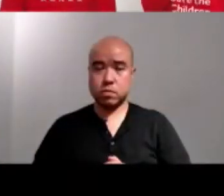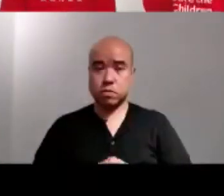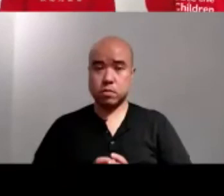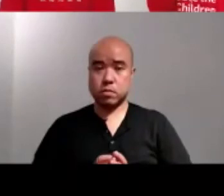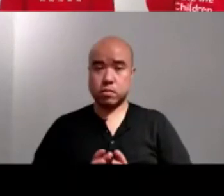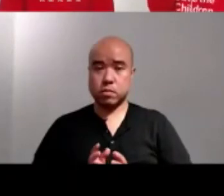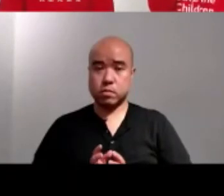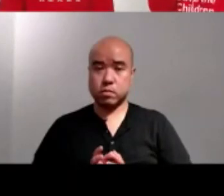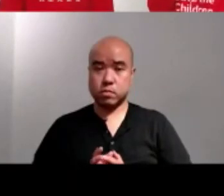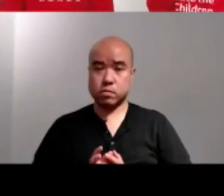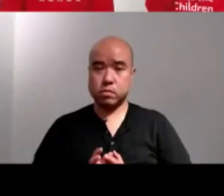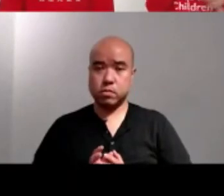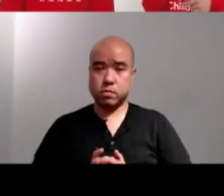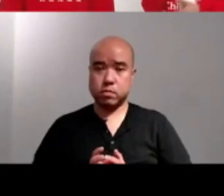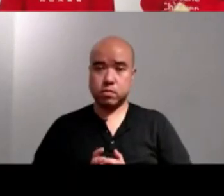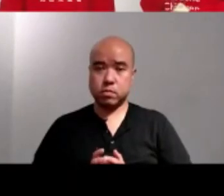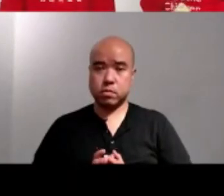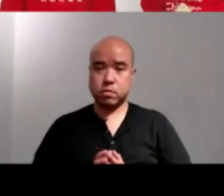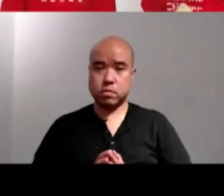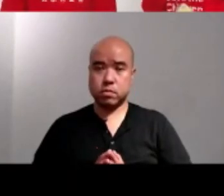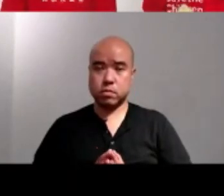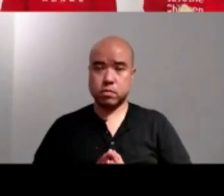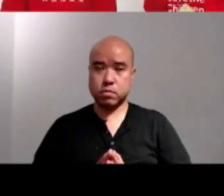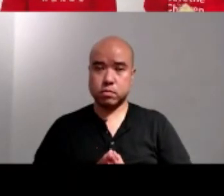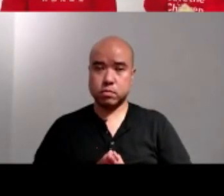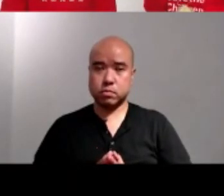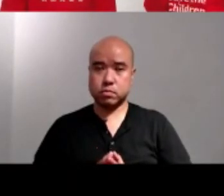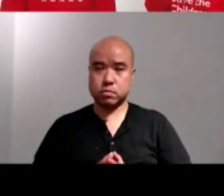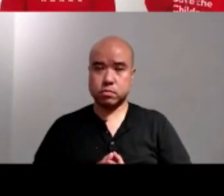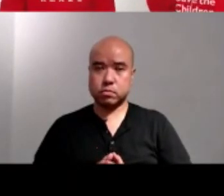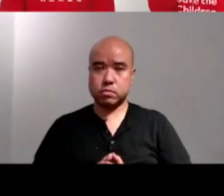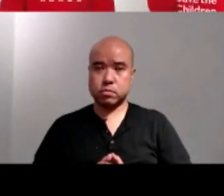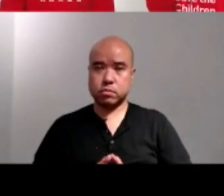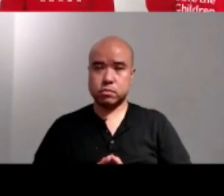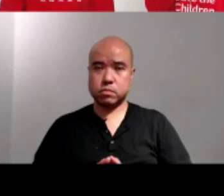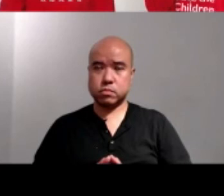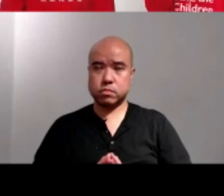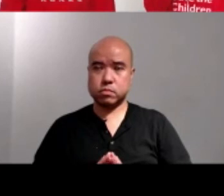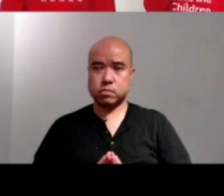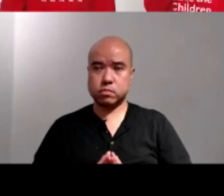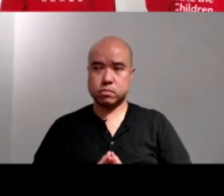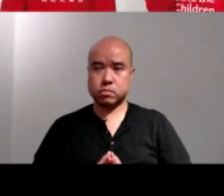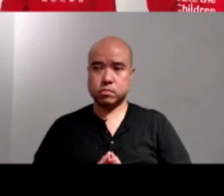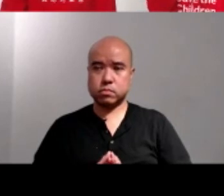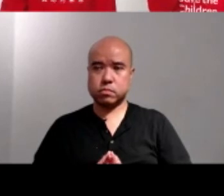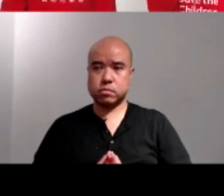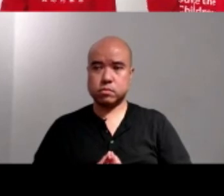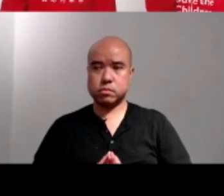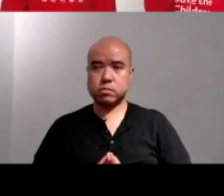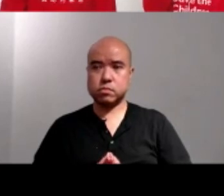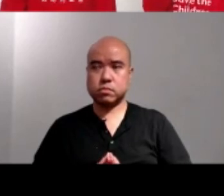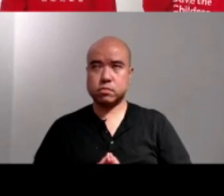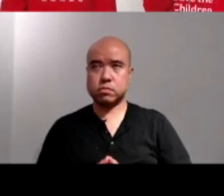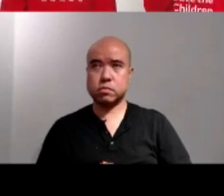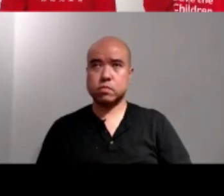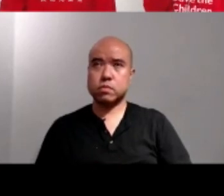晒。系啦，咁样咧，可唔可以下一个 slide？ 唔该。咁我哋系 Peacefulnet 啦，咁究竟我哋嘅灵感嚟自边